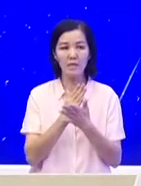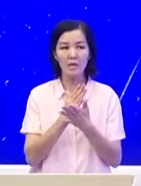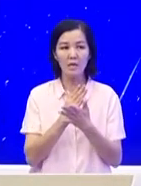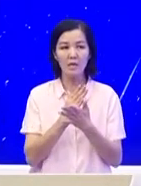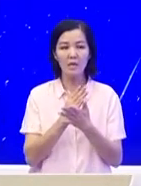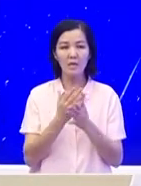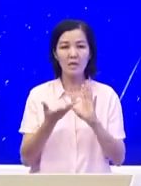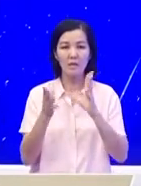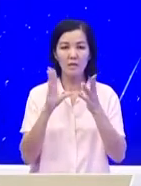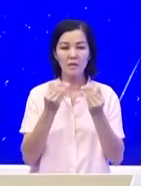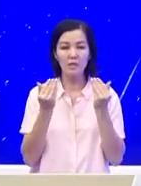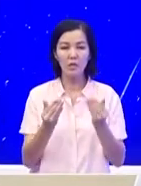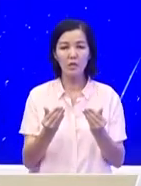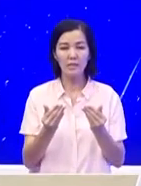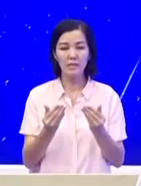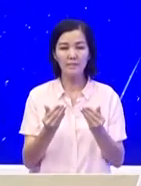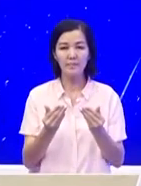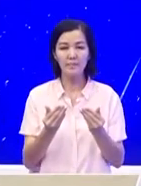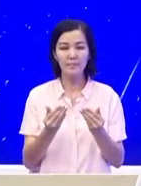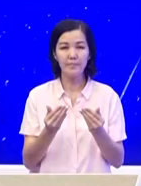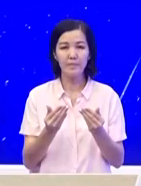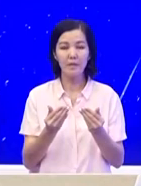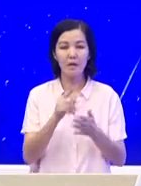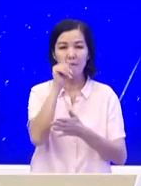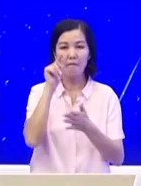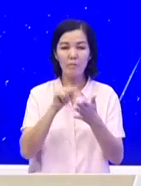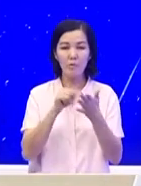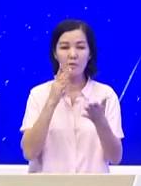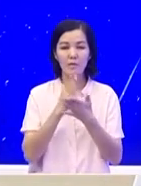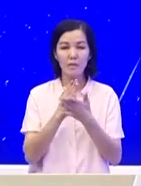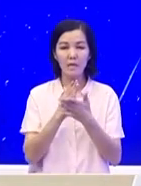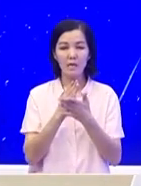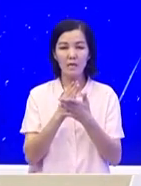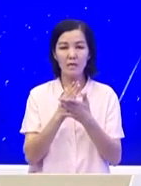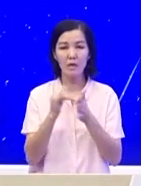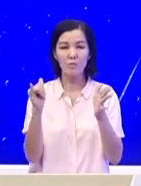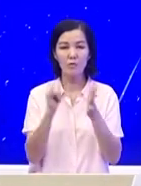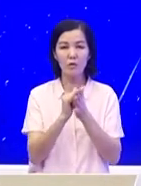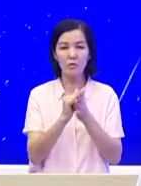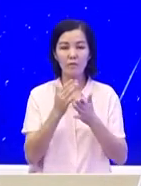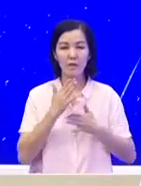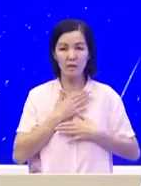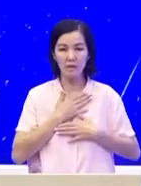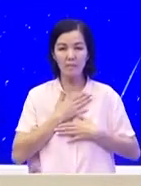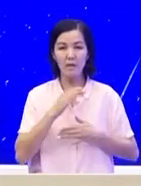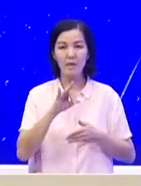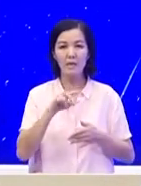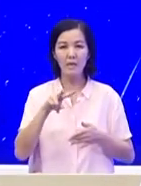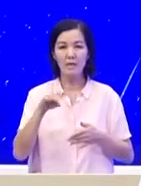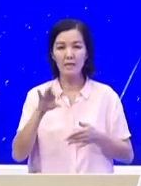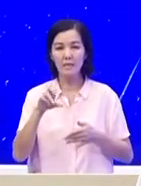нам. Сейчас вот вопрос стоит, да, об установке к нам в Илийский район